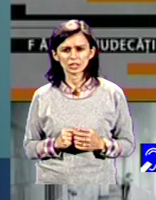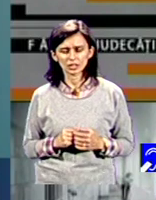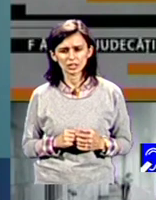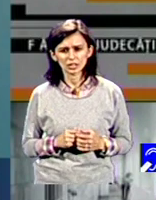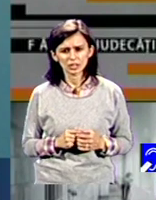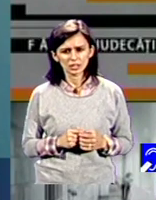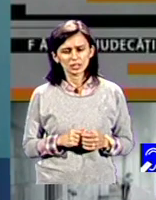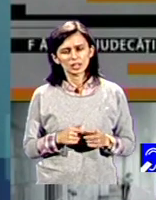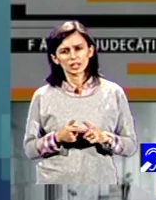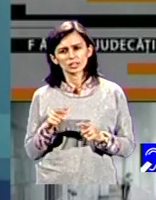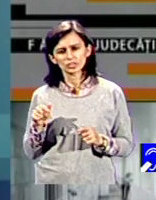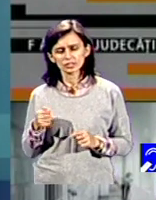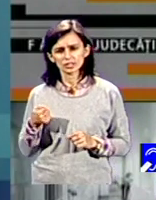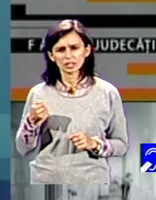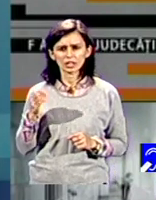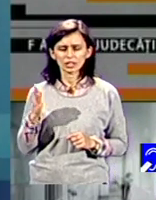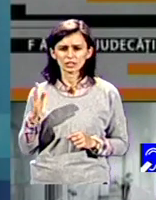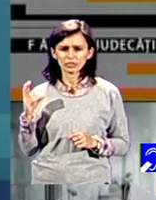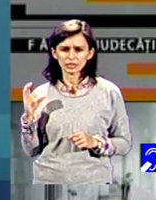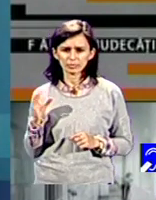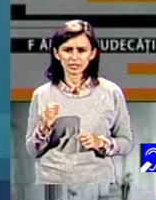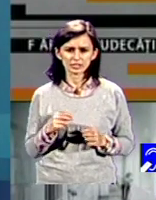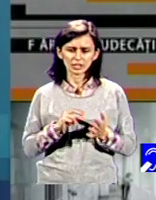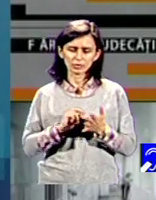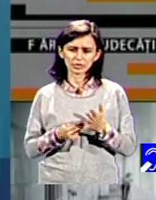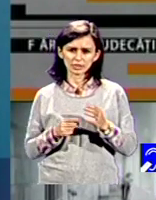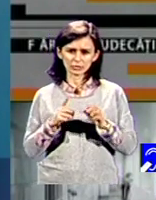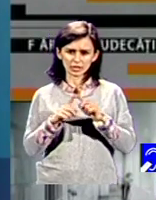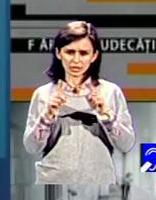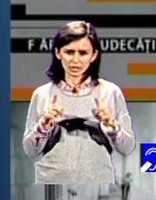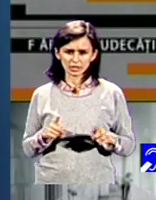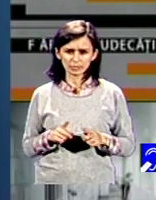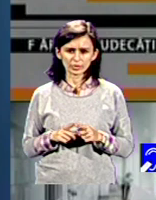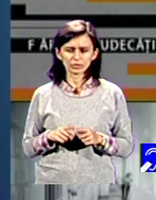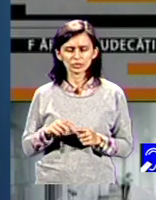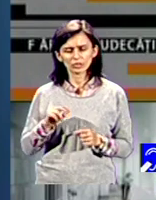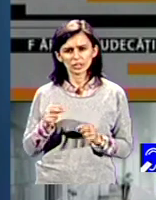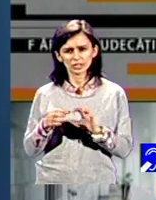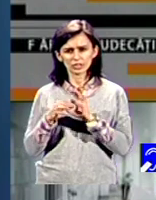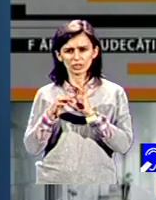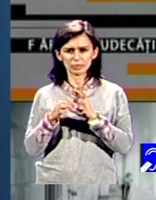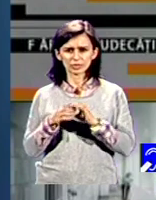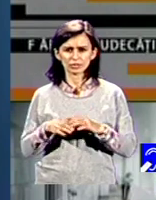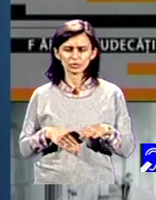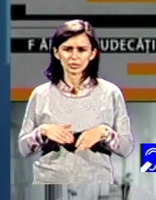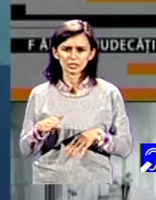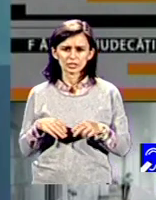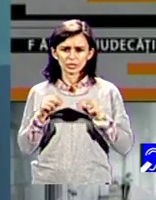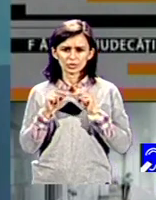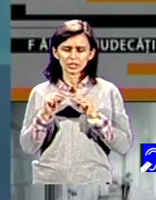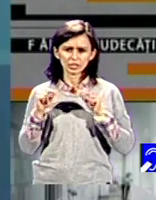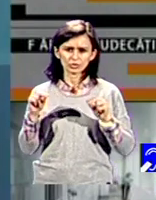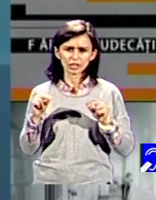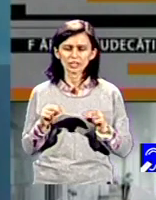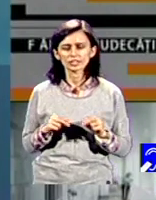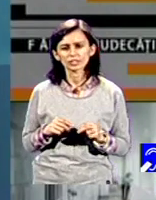alphabets au semnat Din câte am înțeles protocoale de colaborare cu Ministerul Educației a semnat un fel de protocol de colaborare